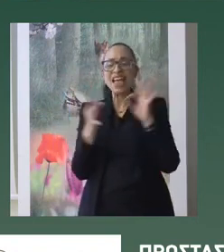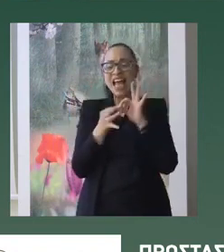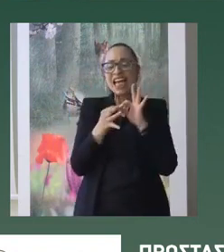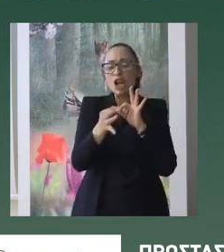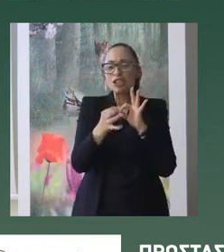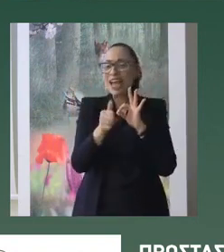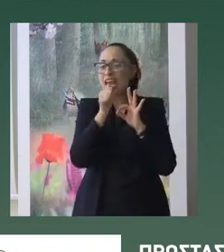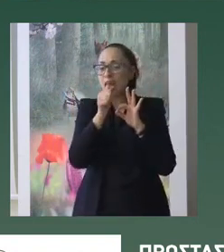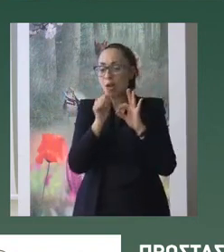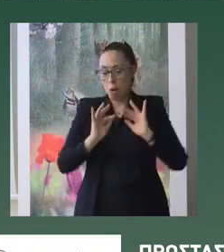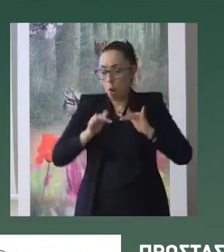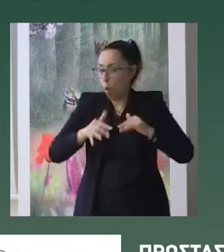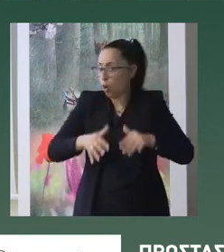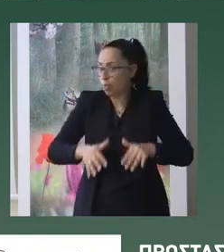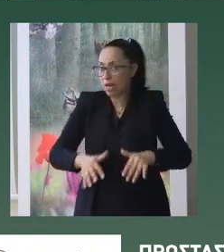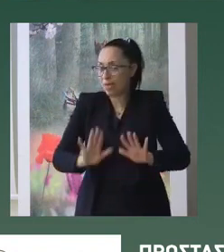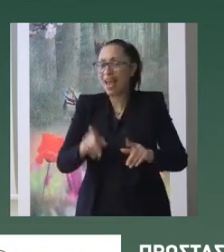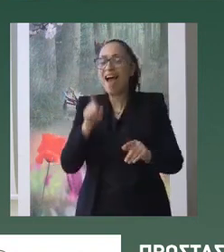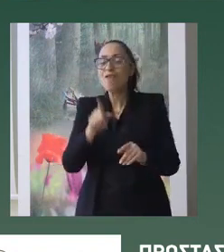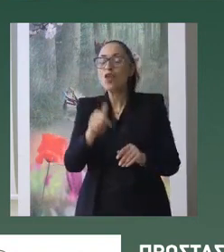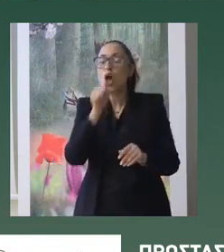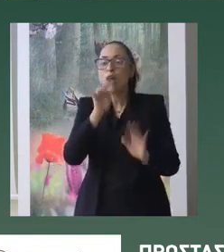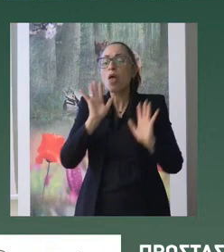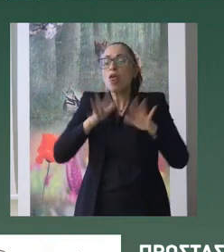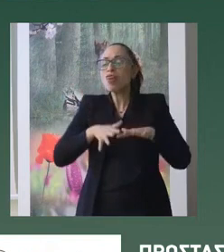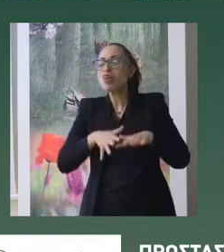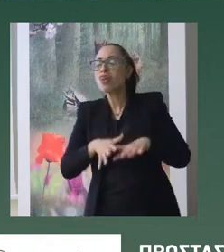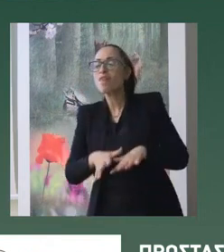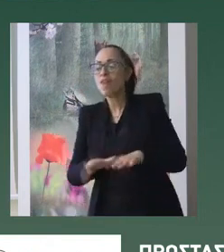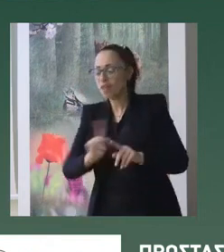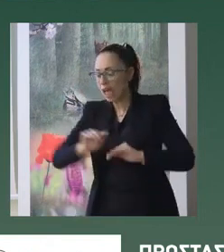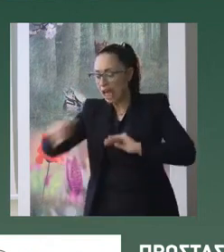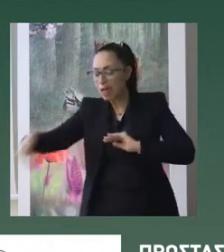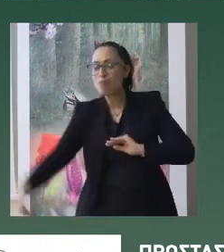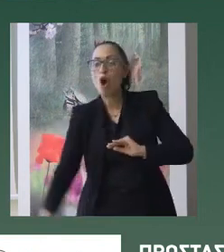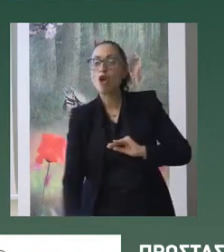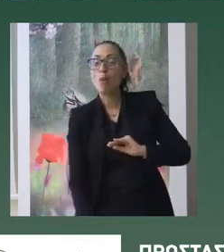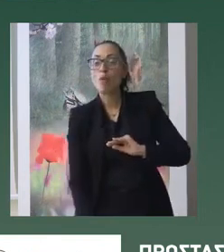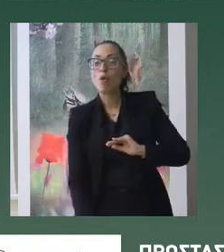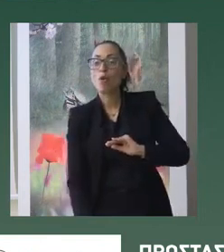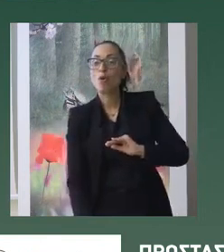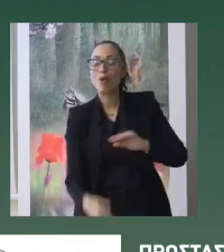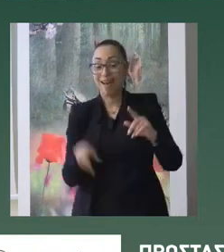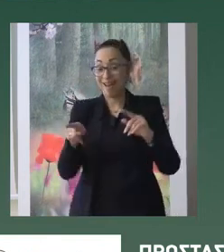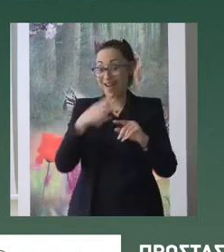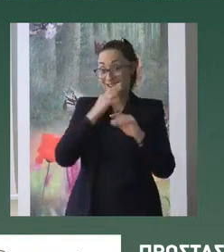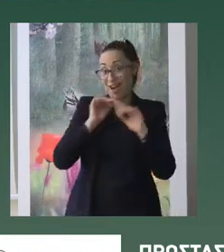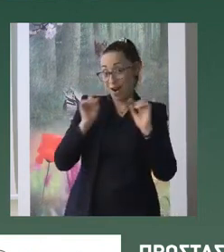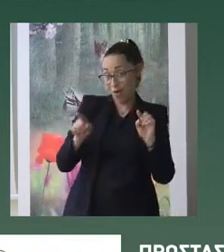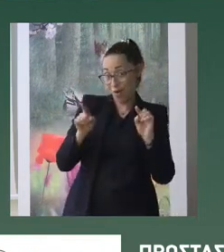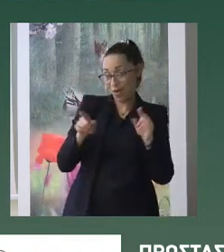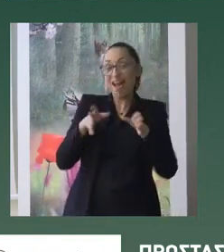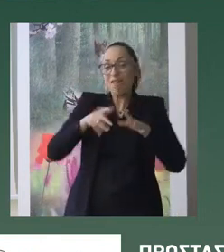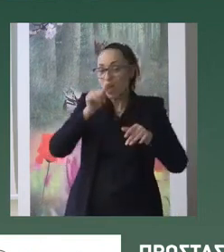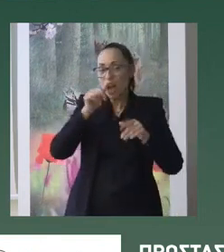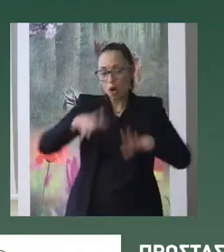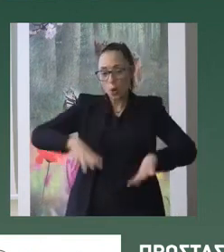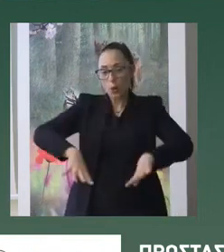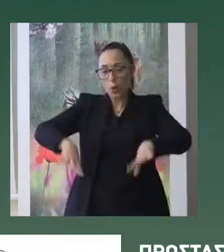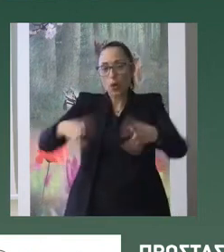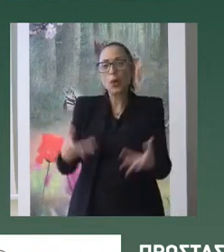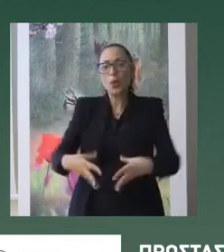νερό. Δεν πλημμυρίζει, απλώς το νερό δεν φεύγει στους υπονόμους. Γιατί το νερό, όταν είναι στην επιφάνεια μετά από μια βροχή και